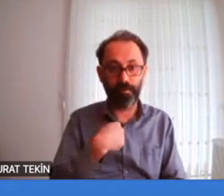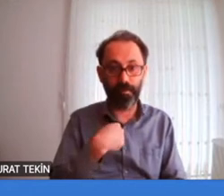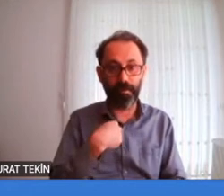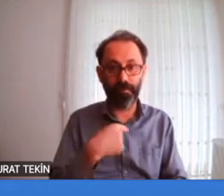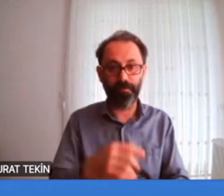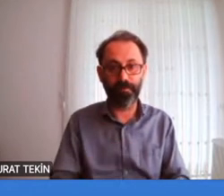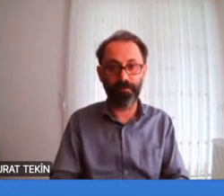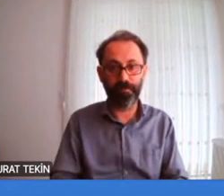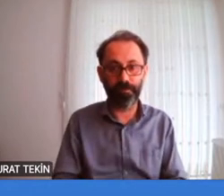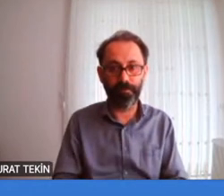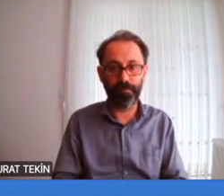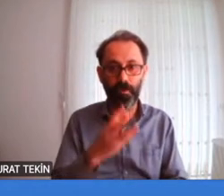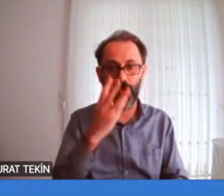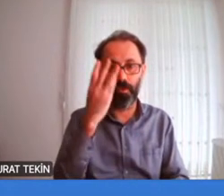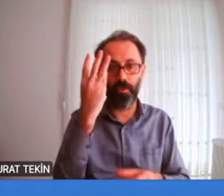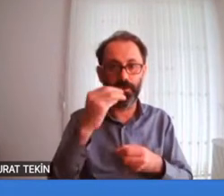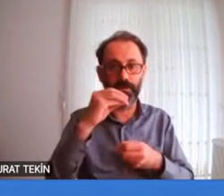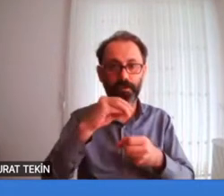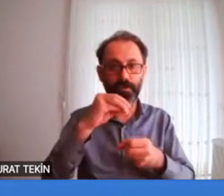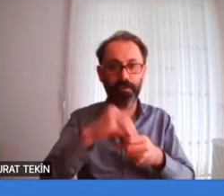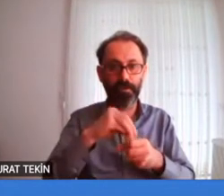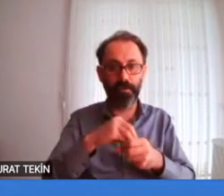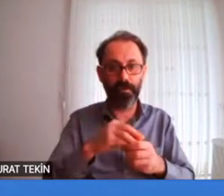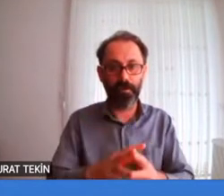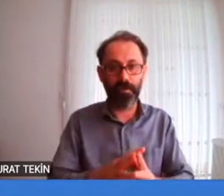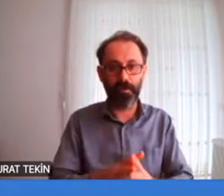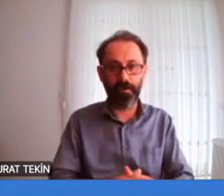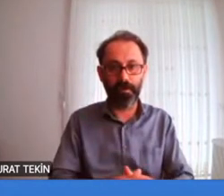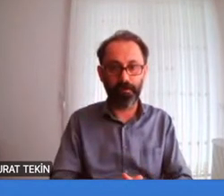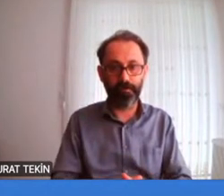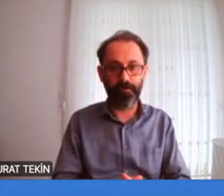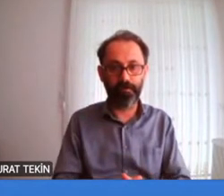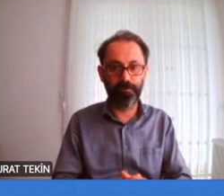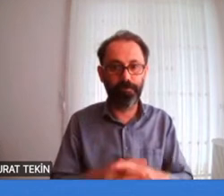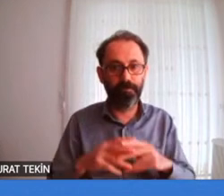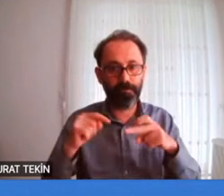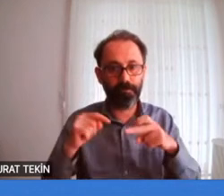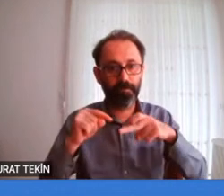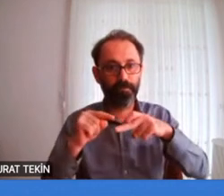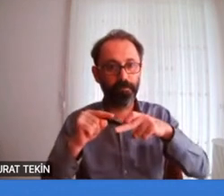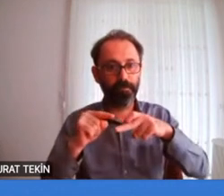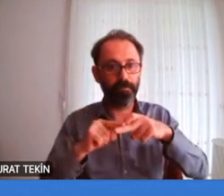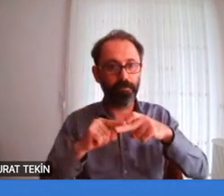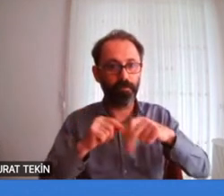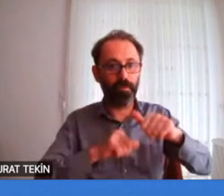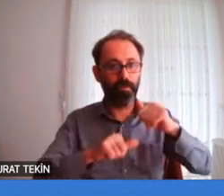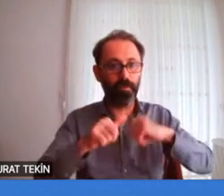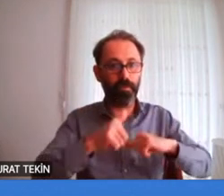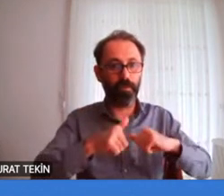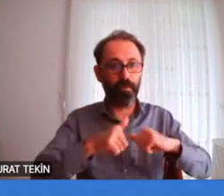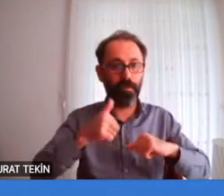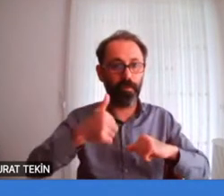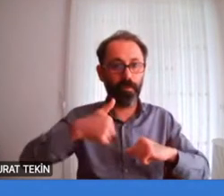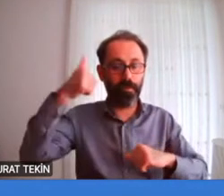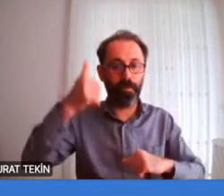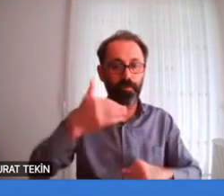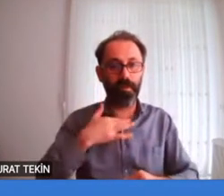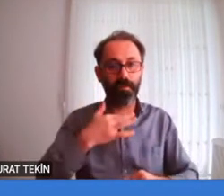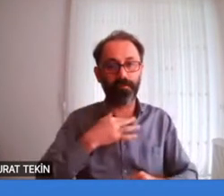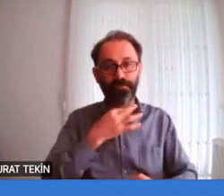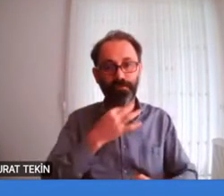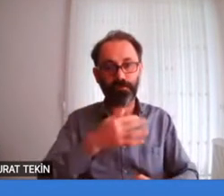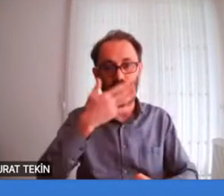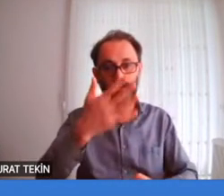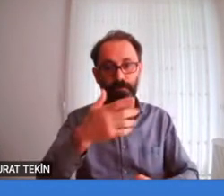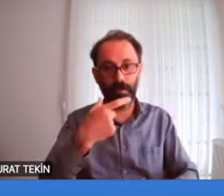sizinle olduğunuz için. Sayın Rektör, beklemek istediğiniz bir şey var mı? Ben de teşekkür ediyorum.